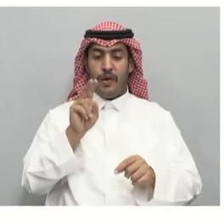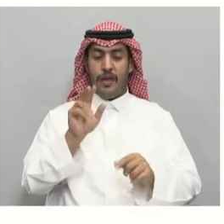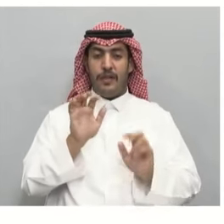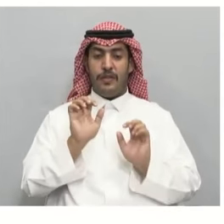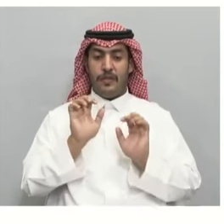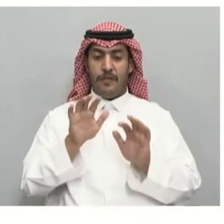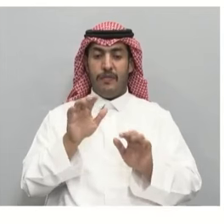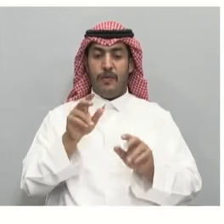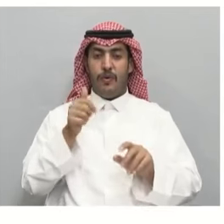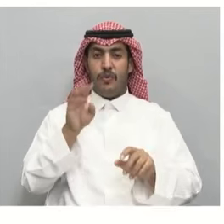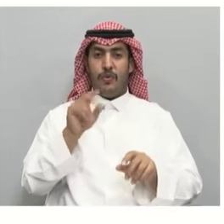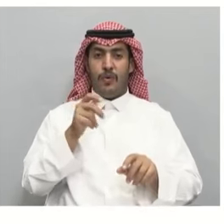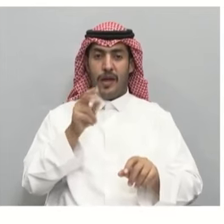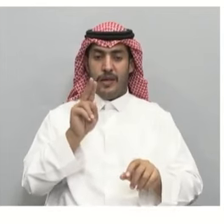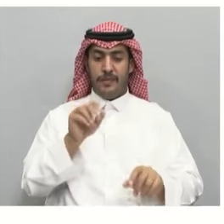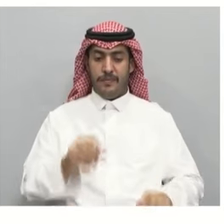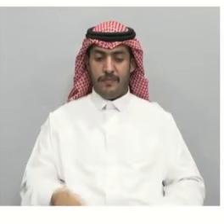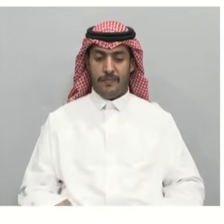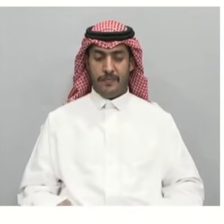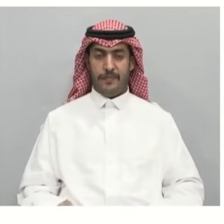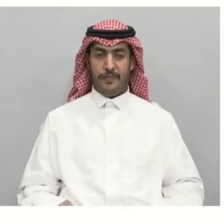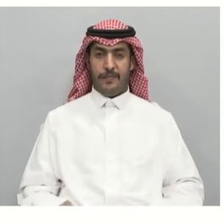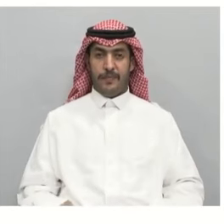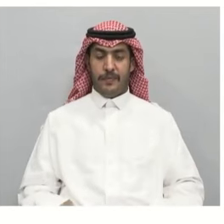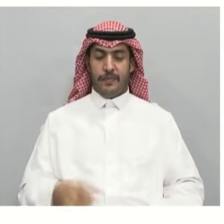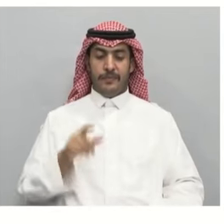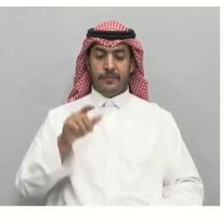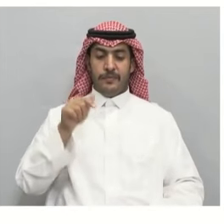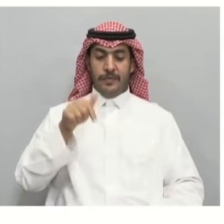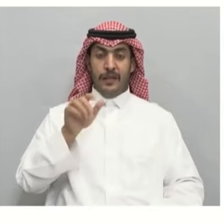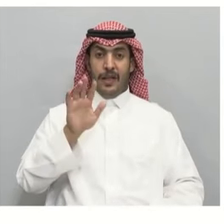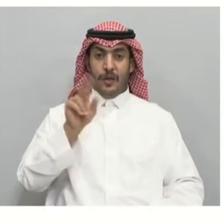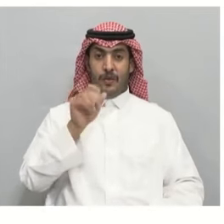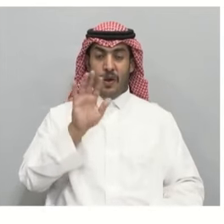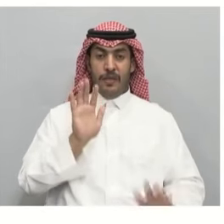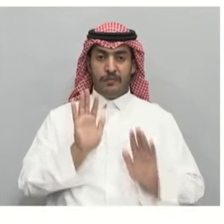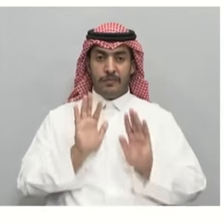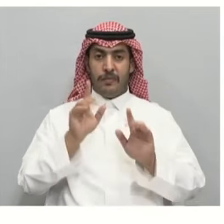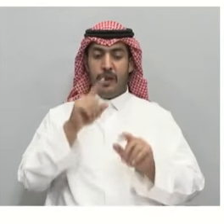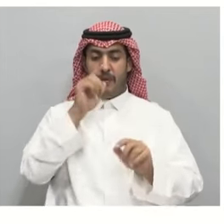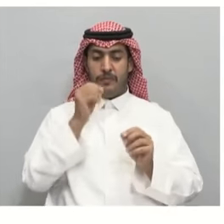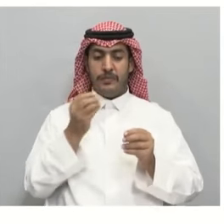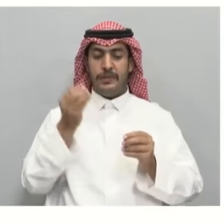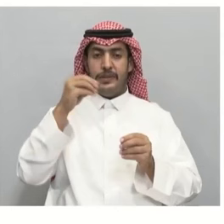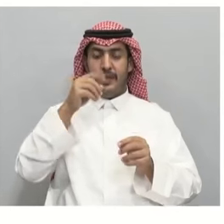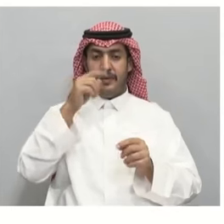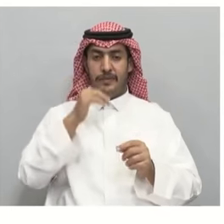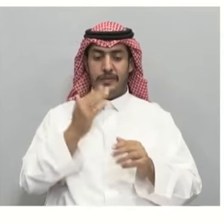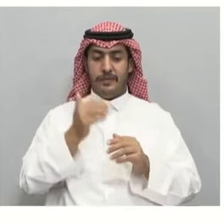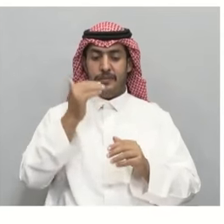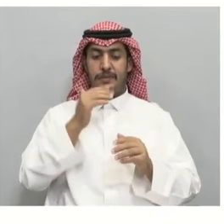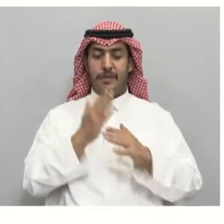تدفق الالكترونات ولكن الالكترونات لا تتدفق بسرعه فانها تواجه مقاومه شديده